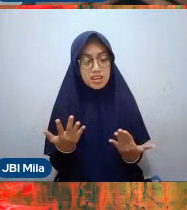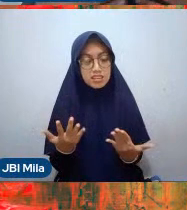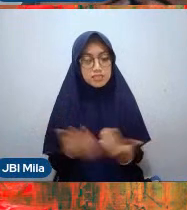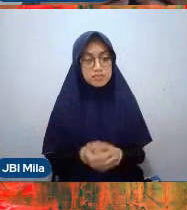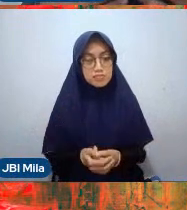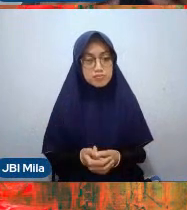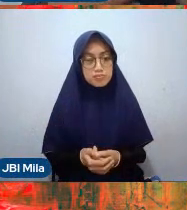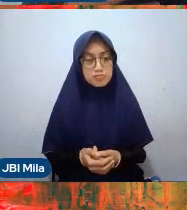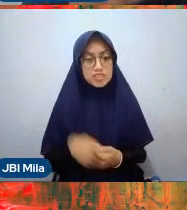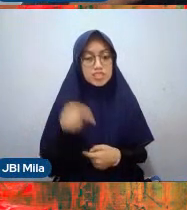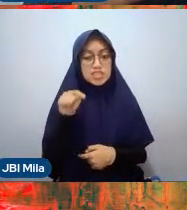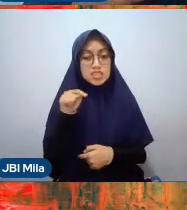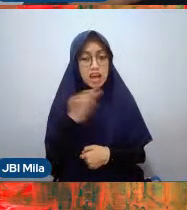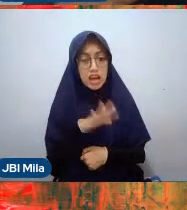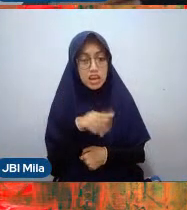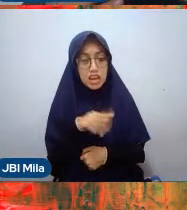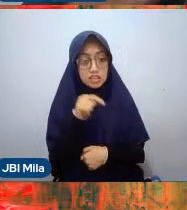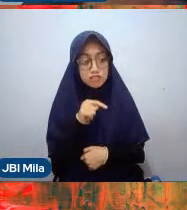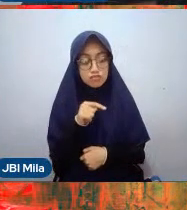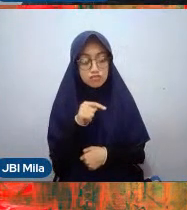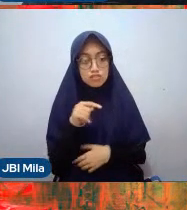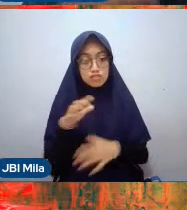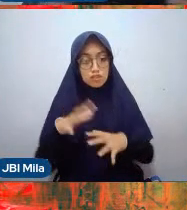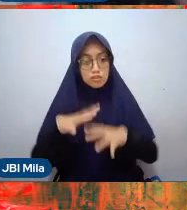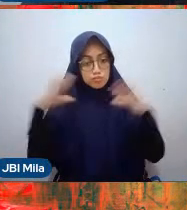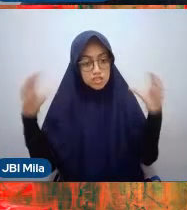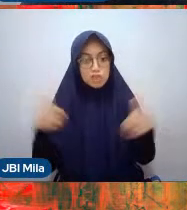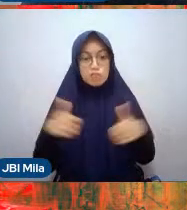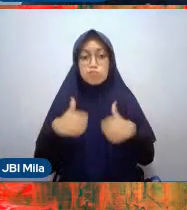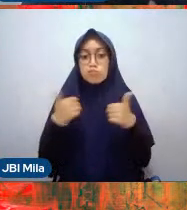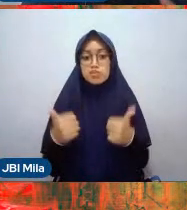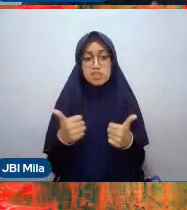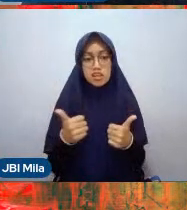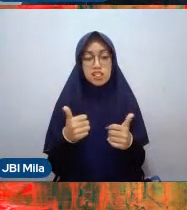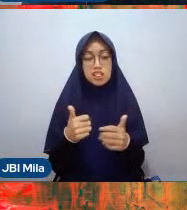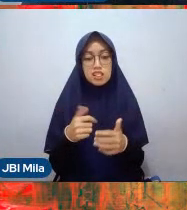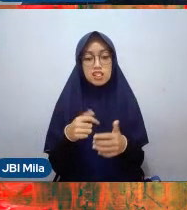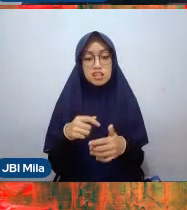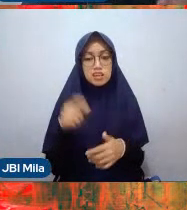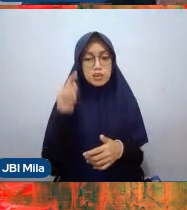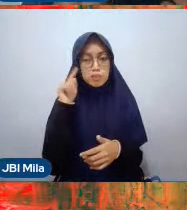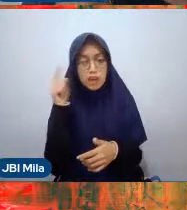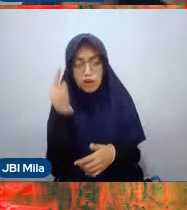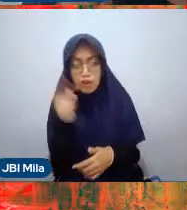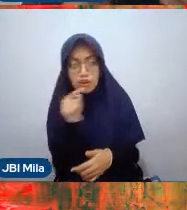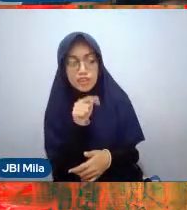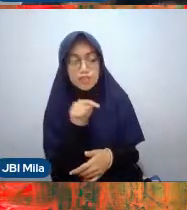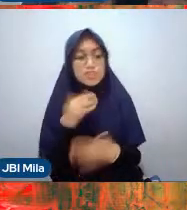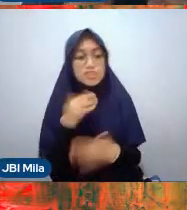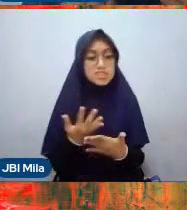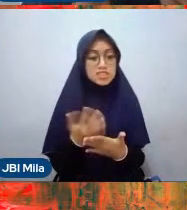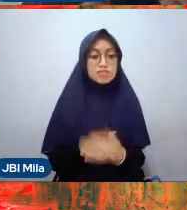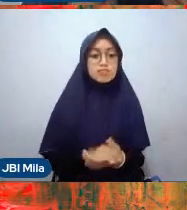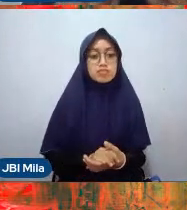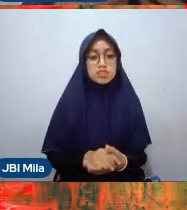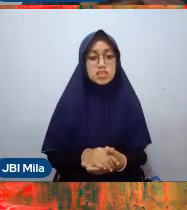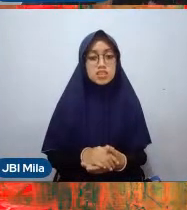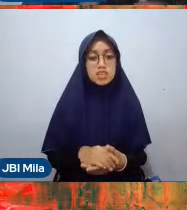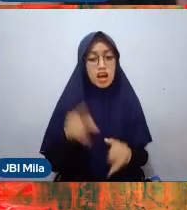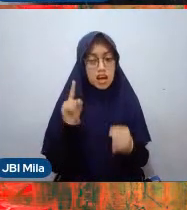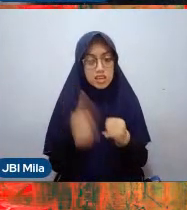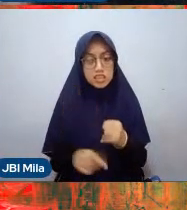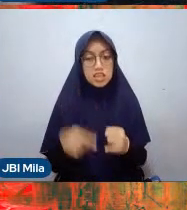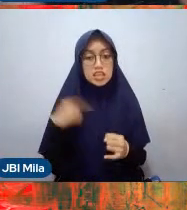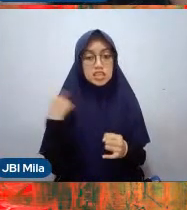Di anak yang besar biasanya dia bisa nebak. Anak kecil misalnya nggak bisa nebak, sehingga akhirnya kita butuh untuk